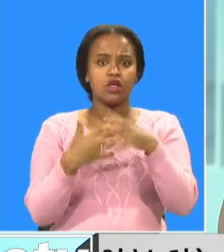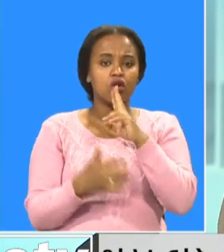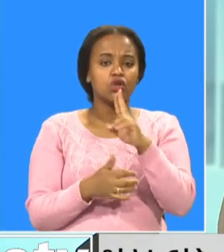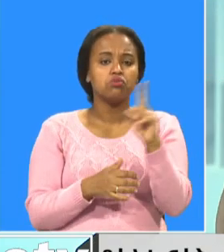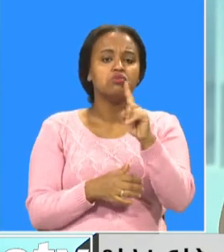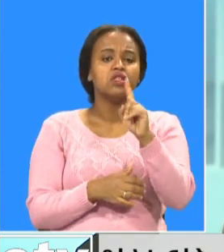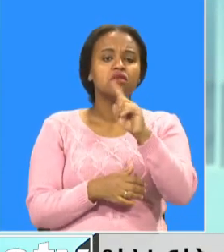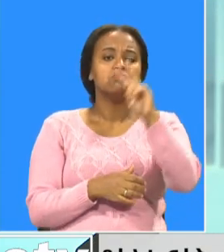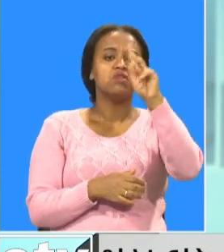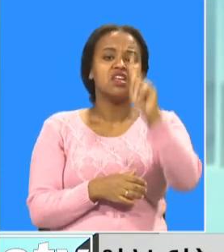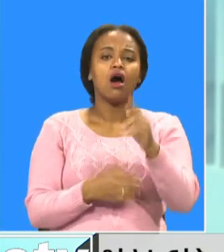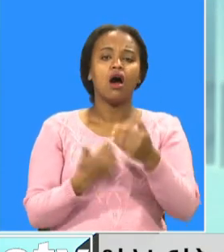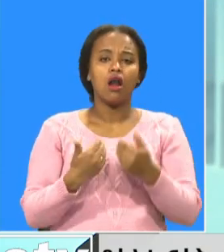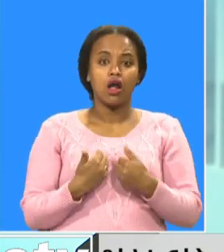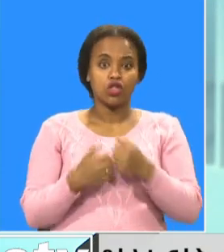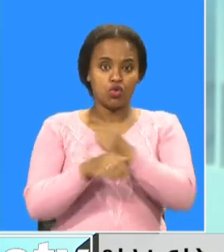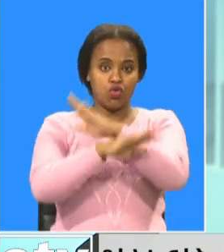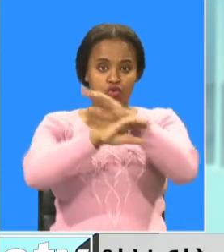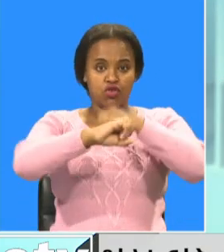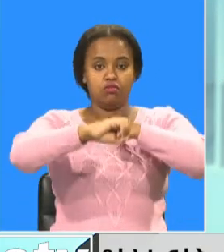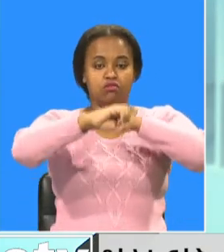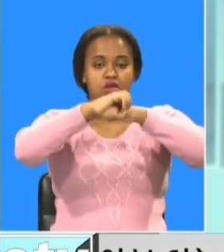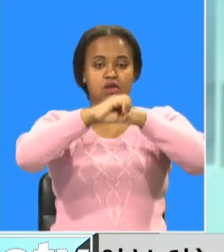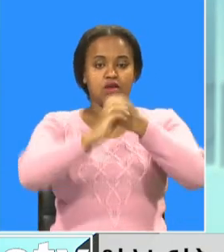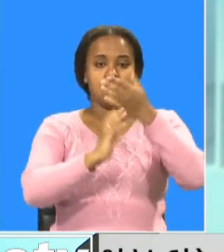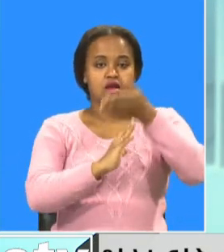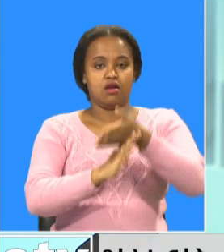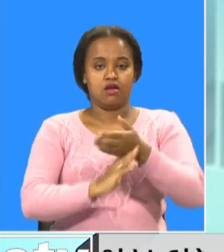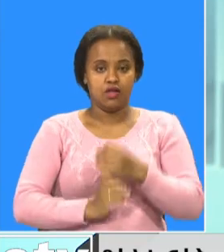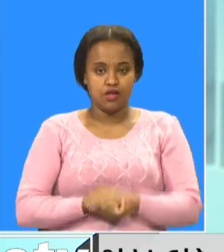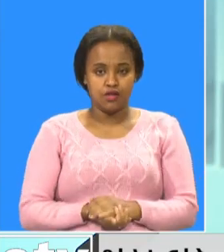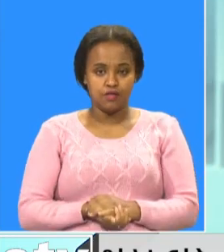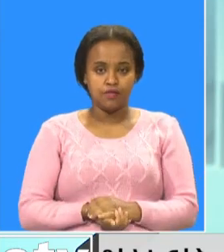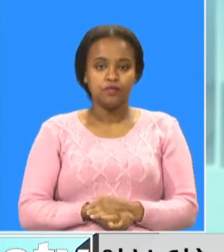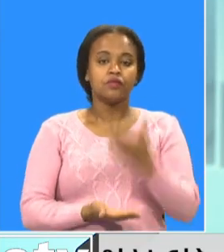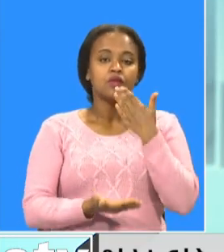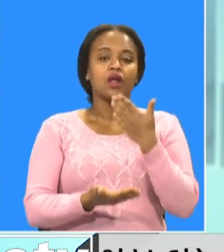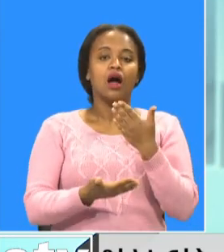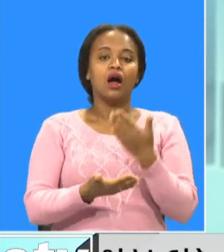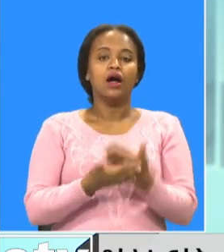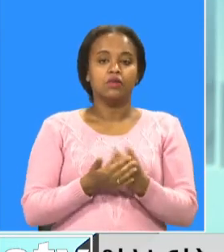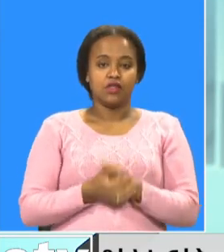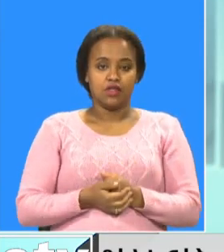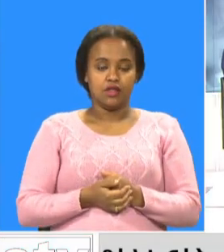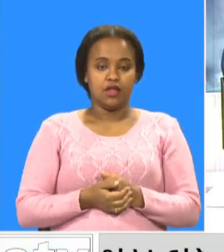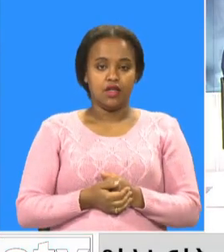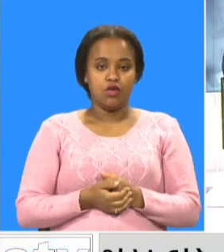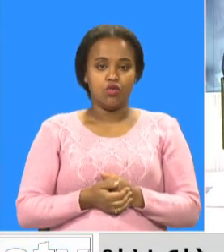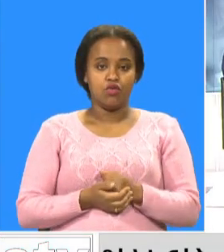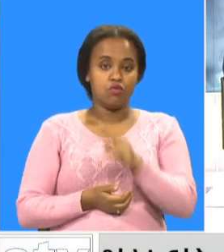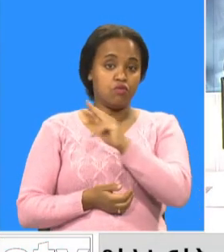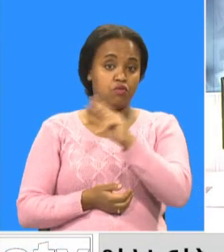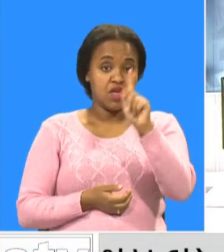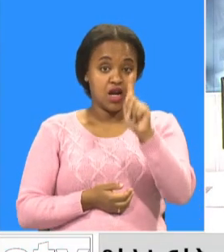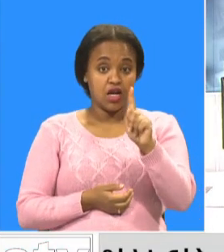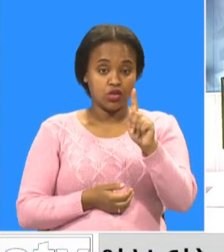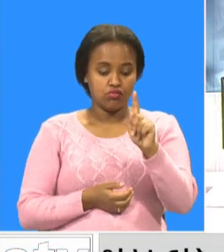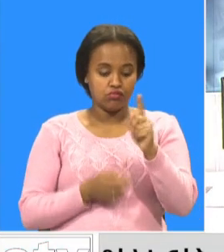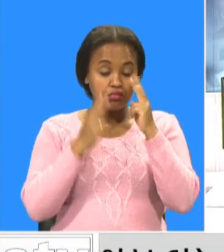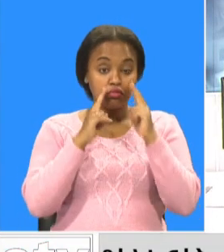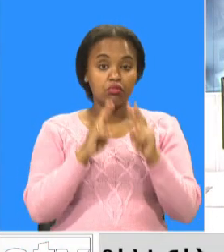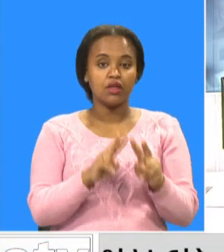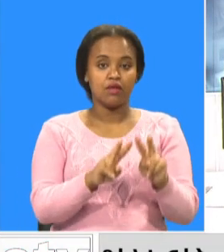ምን ሚና ነው ያላቸው ማለት ይችላል ኮቪድን በመከላከል ረገድ? እሺ አመሰግናለሁ። ሚናቸው በተመለከተ